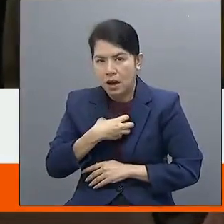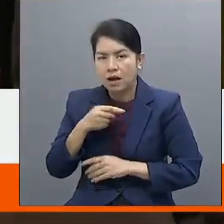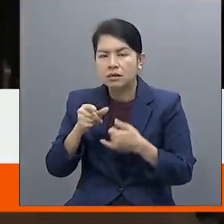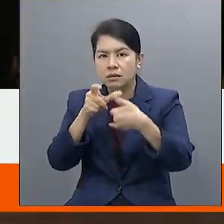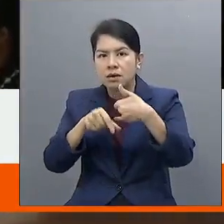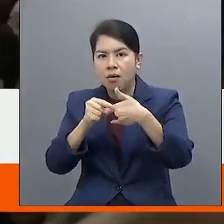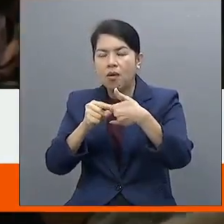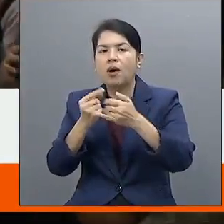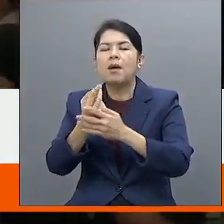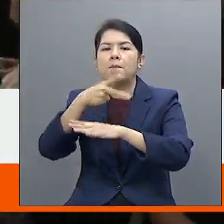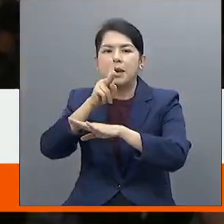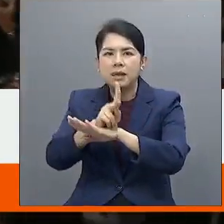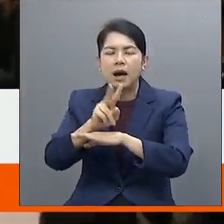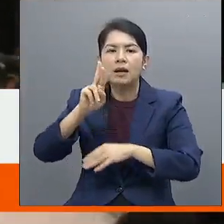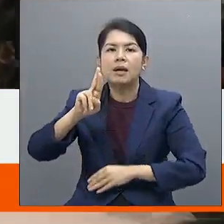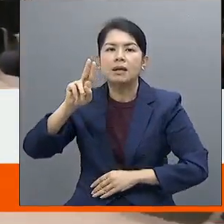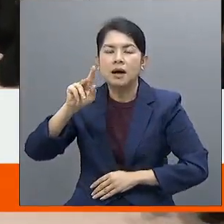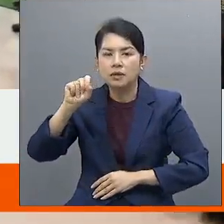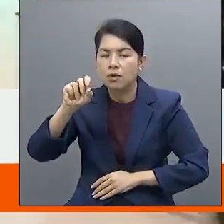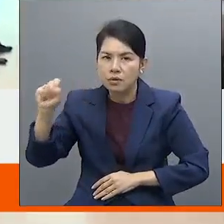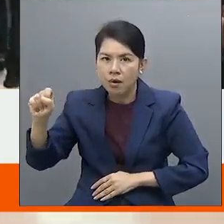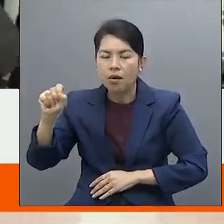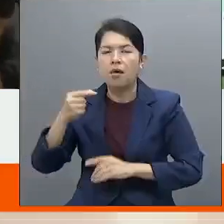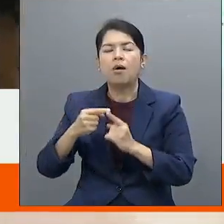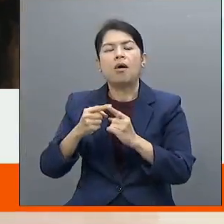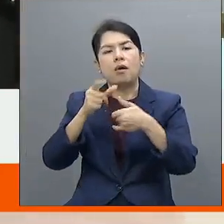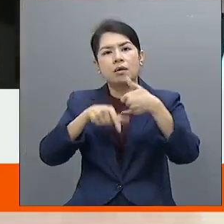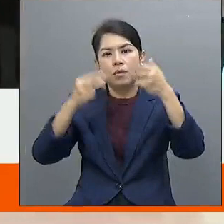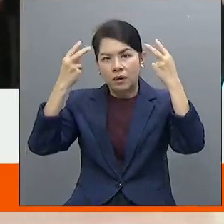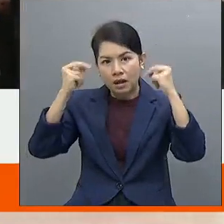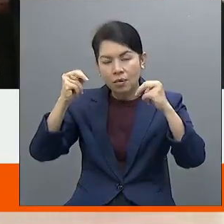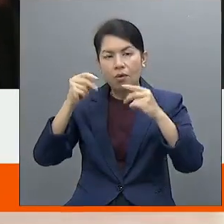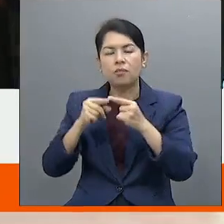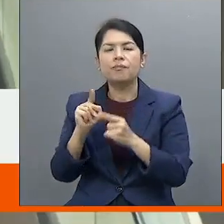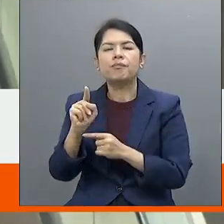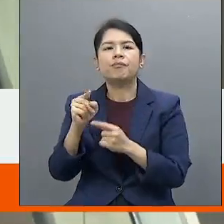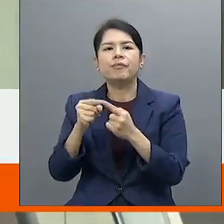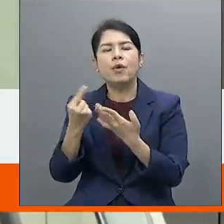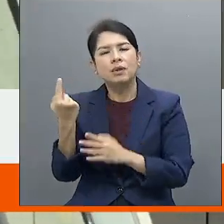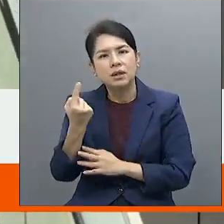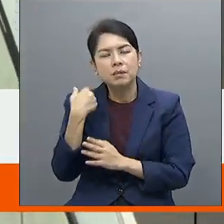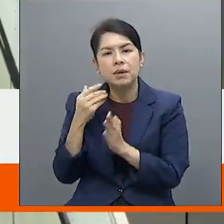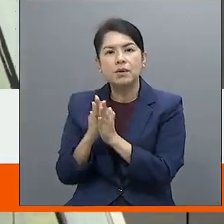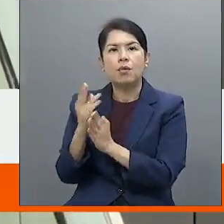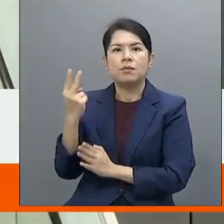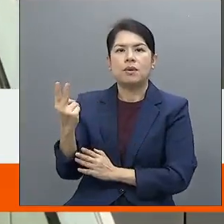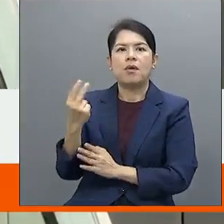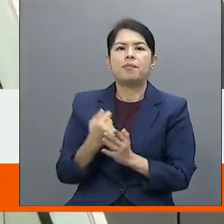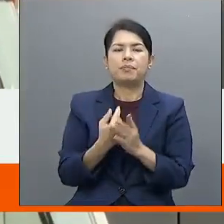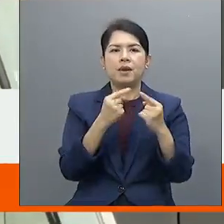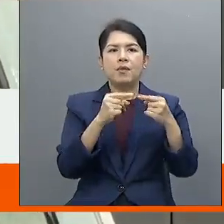ากับฝันดิจิบวกสอง ค่ะ พวกนี้มันเก่ง ค่ะ แต่ซ่อนไว้ซ่อนลาย